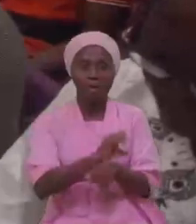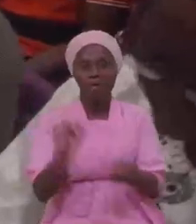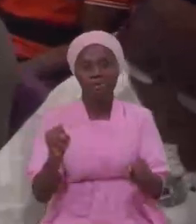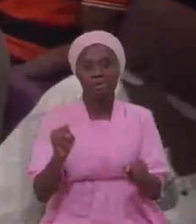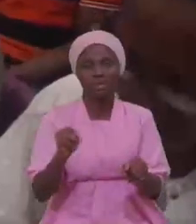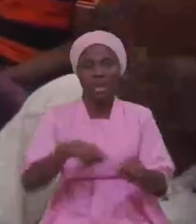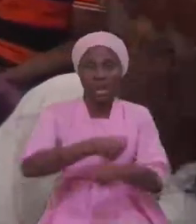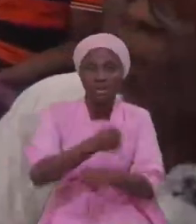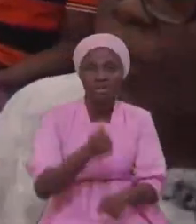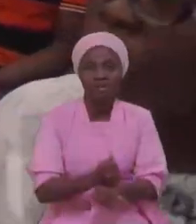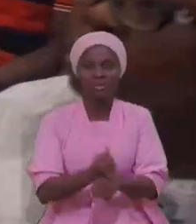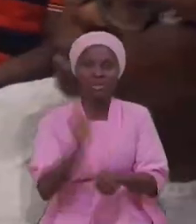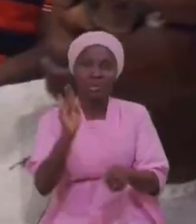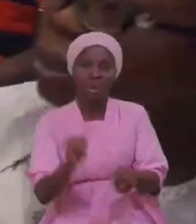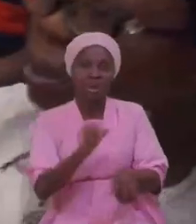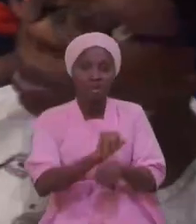établi par les œuvres?